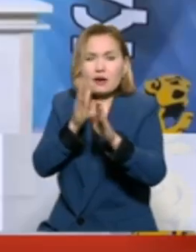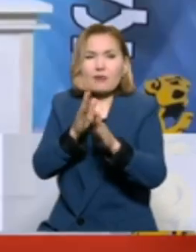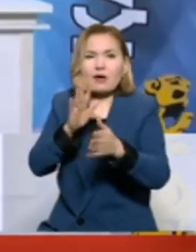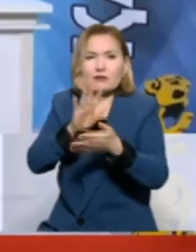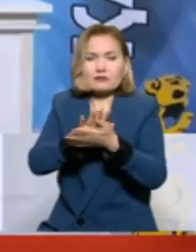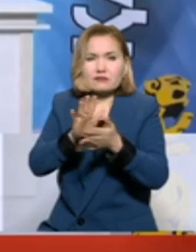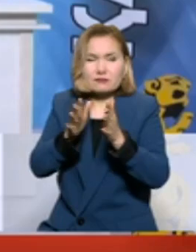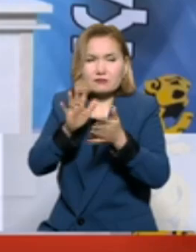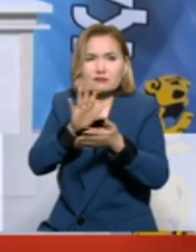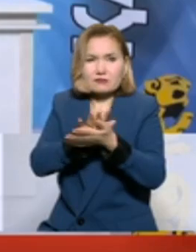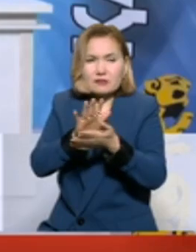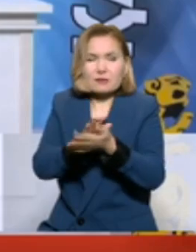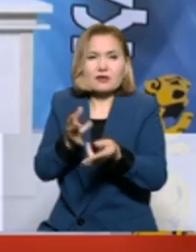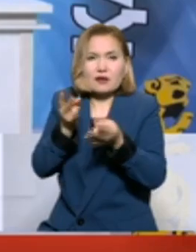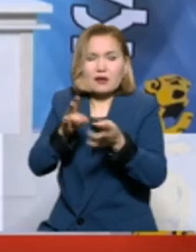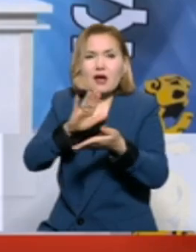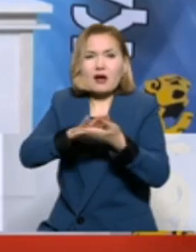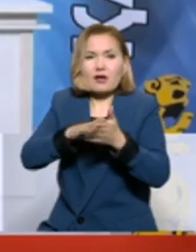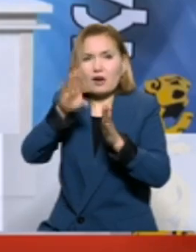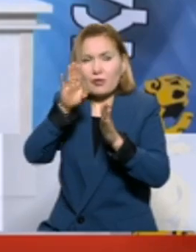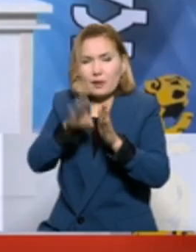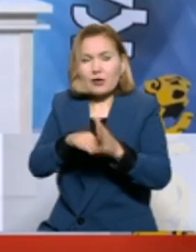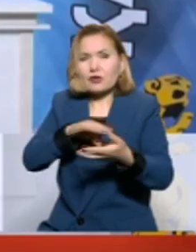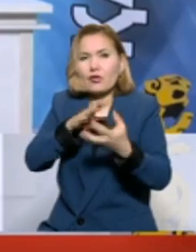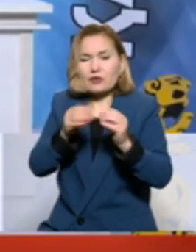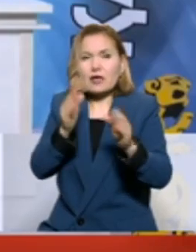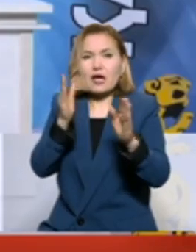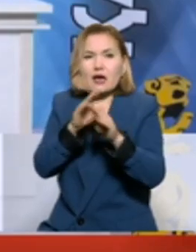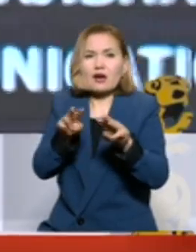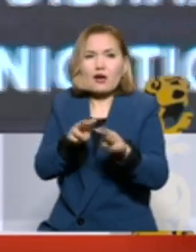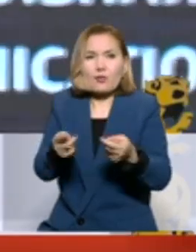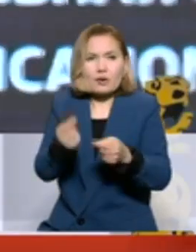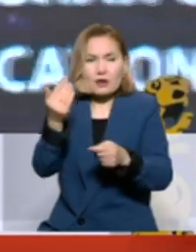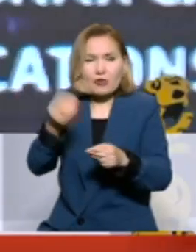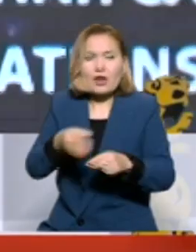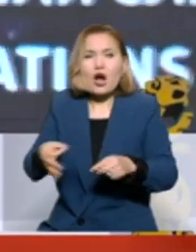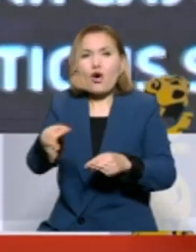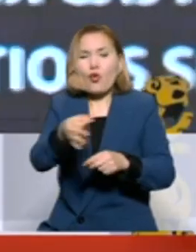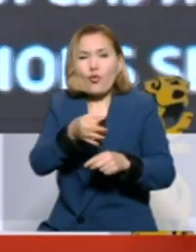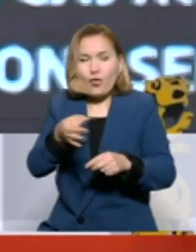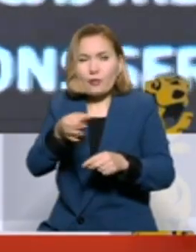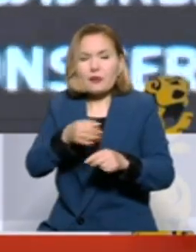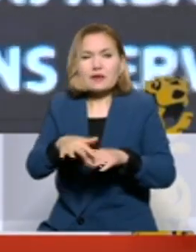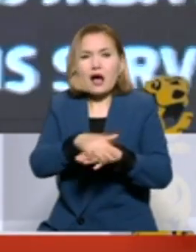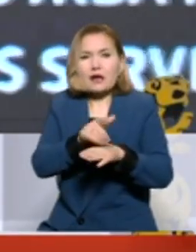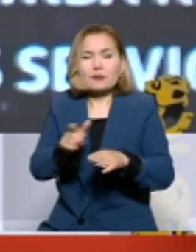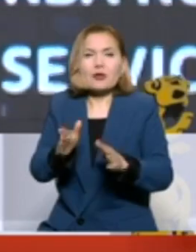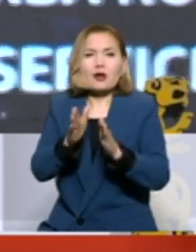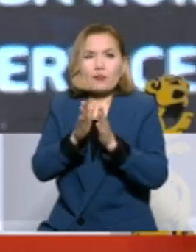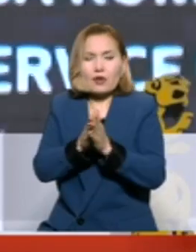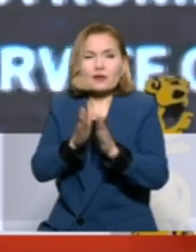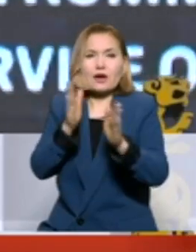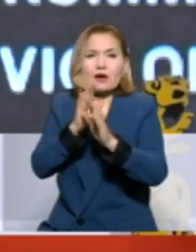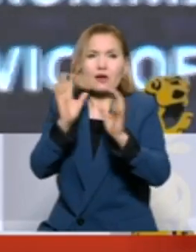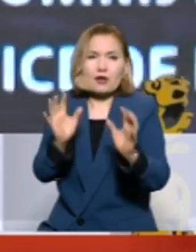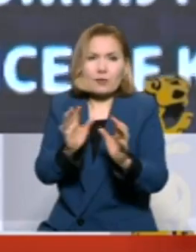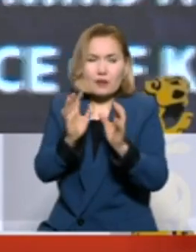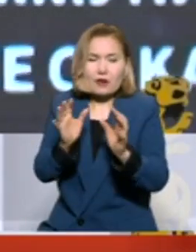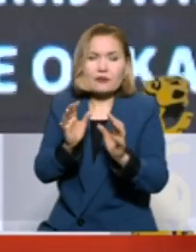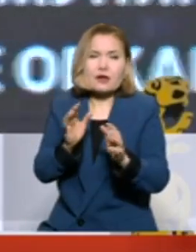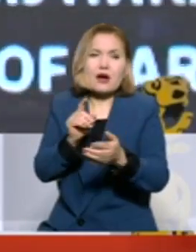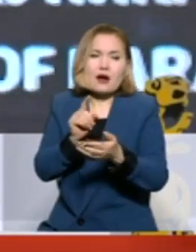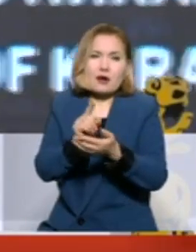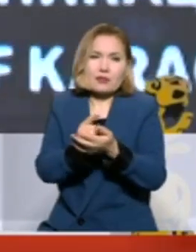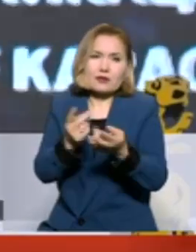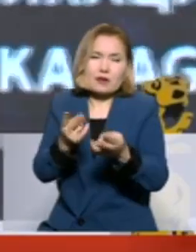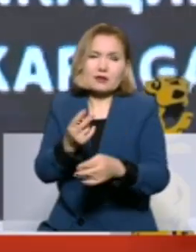етеді. Экология департаменті осы мүмкіндікті пайдаланып, облыс азаматтарын табиғатқа құқықты қарауға және қоқыс үйінділерін пайда болуына